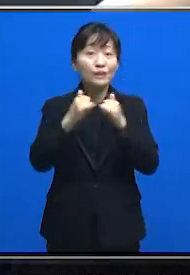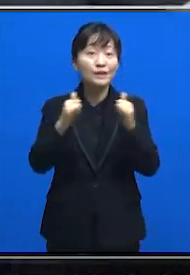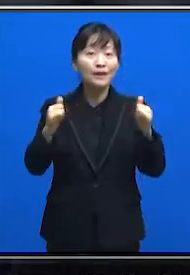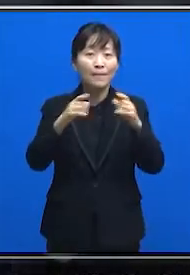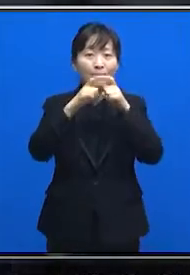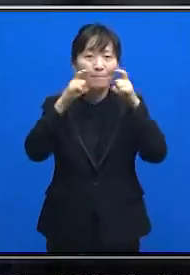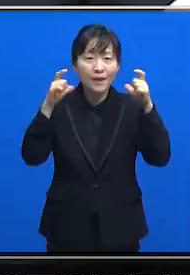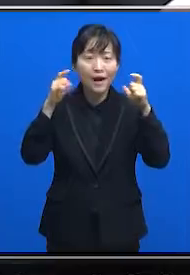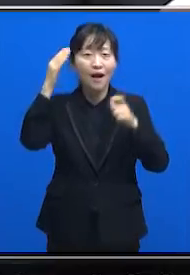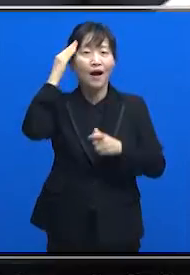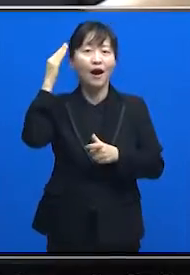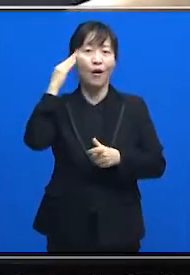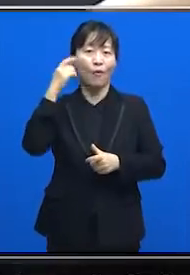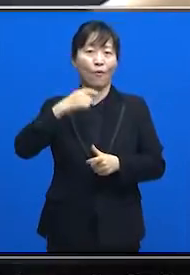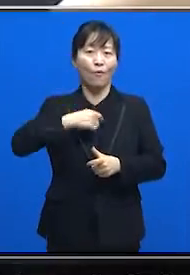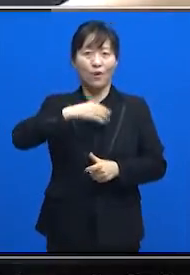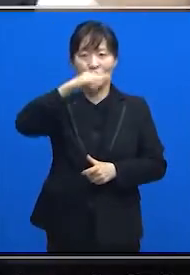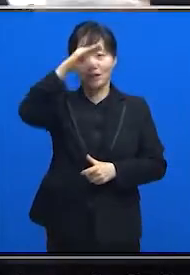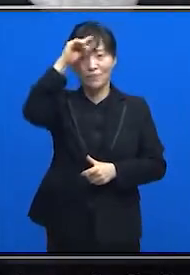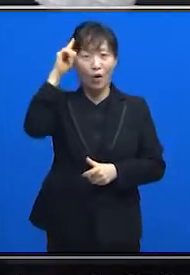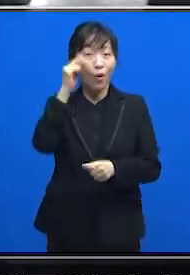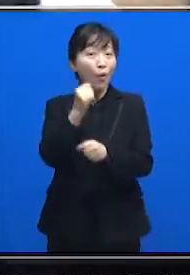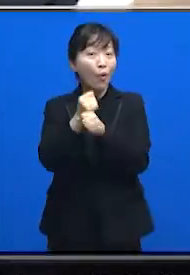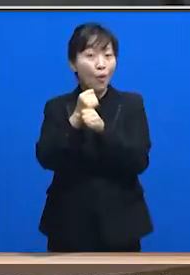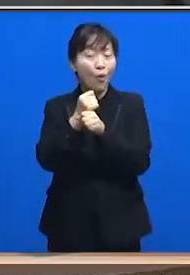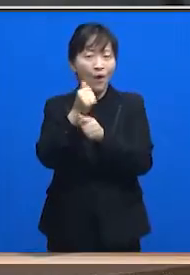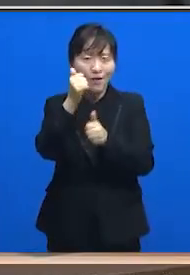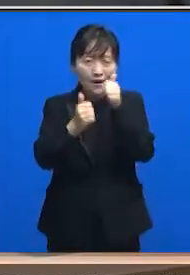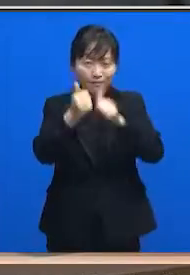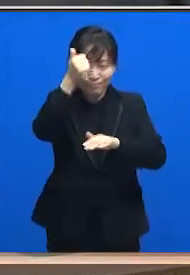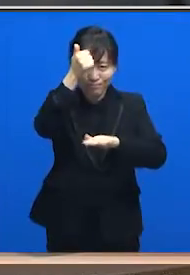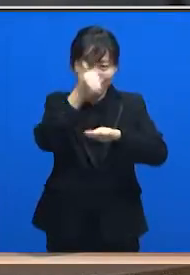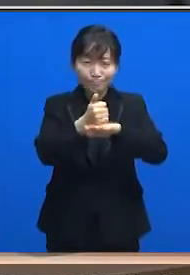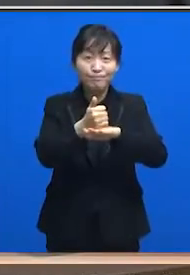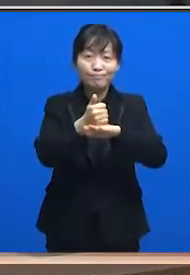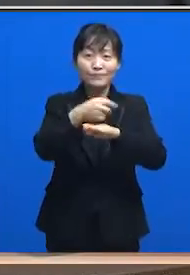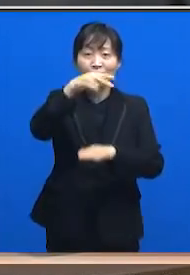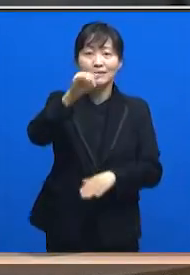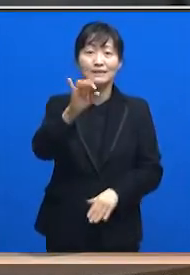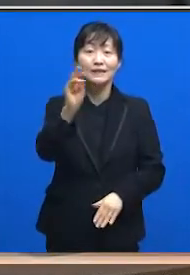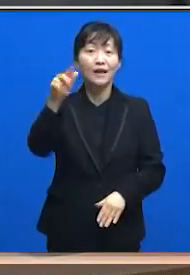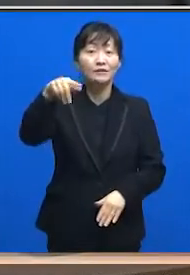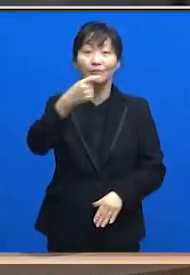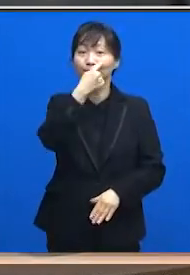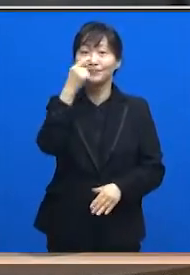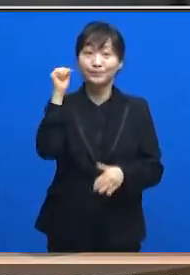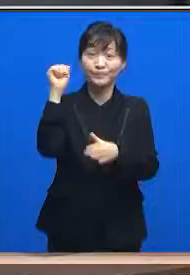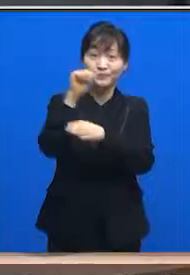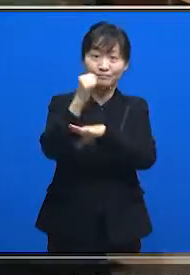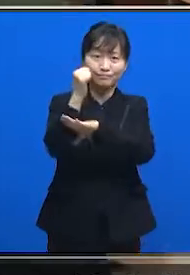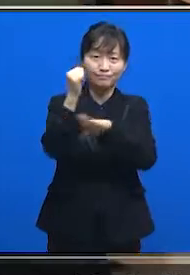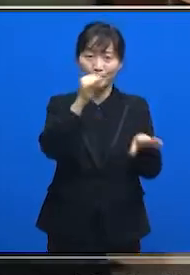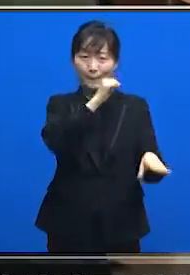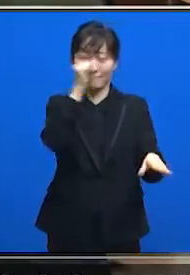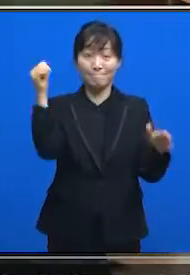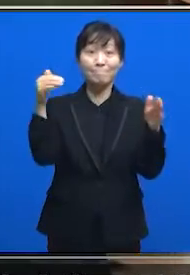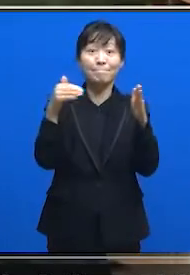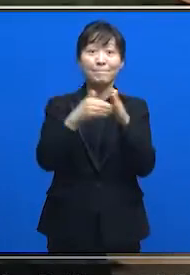마스크는 한국 의료 시험 연구원 의 시험 결과 식약처 인증 기준을 통과한 것으로 알려졌는데요